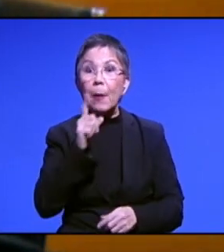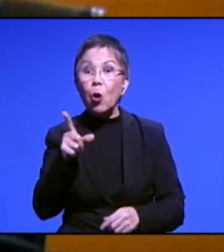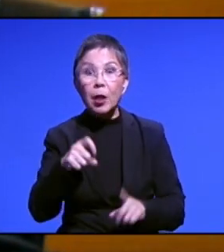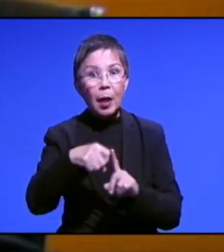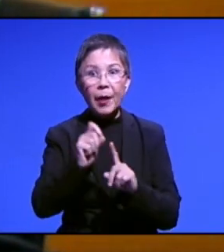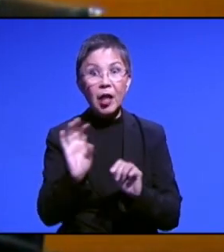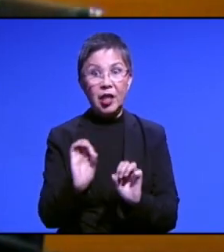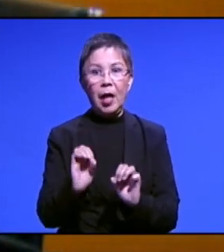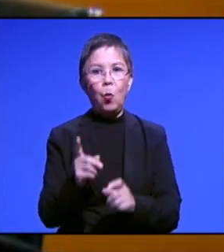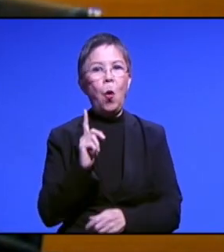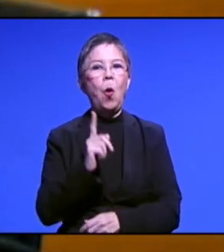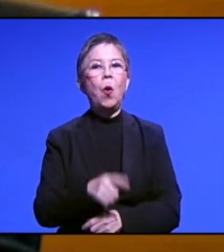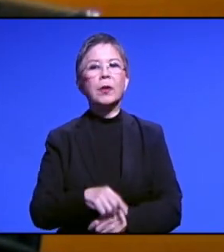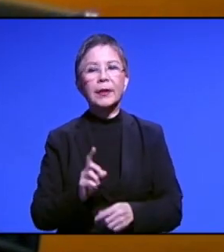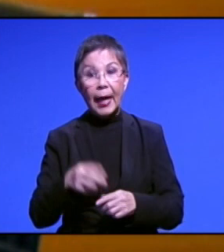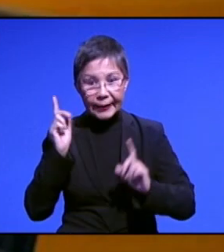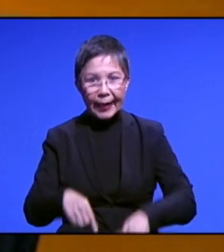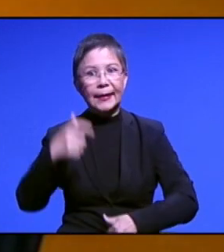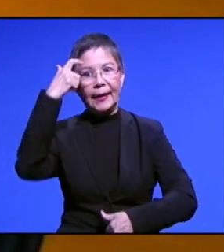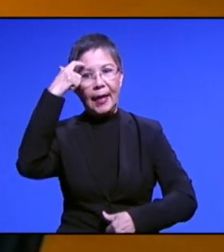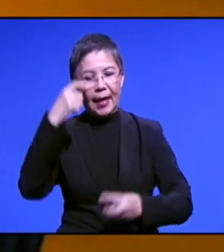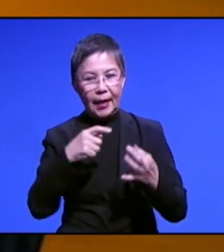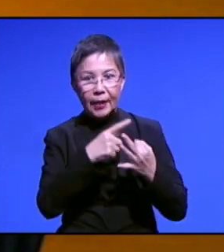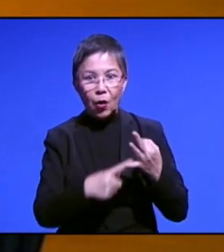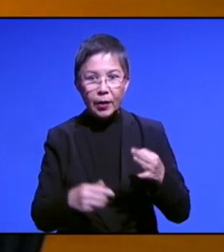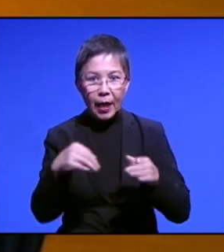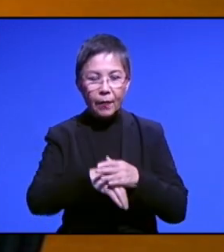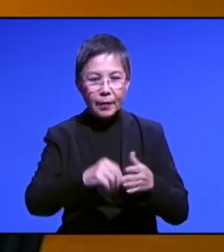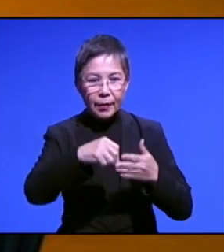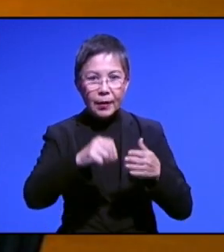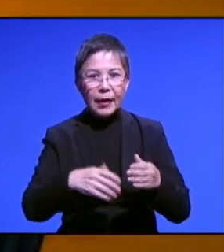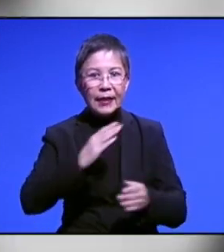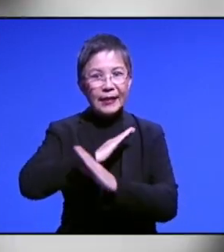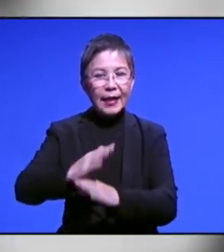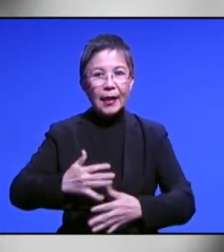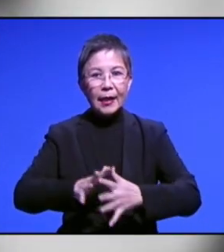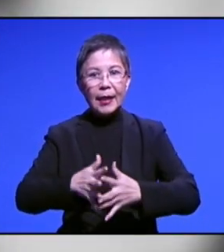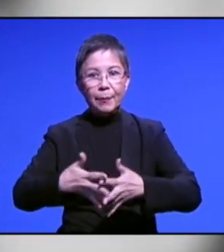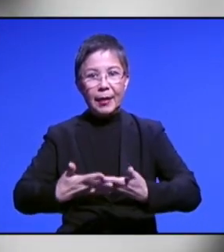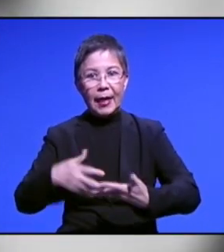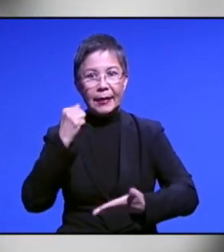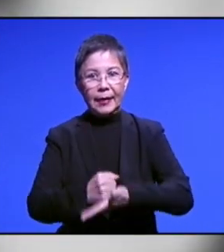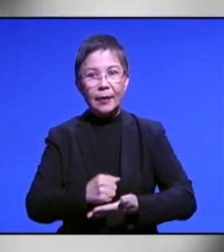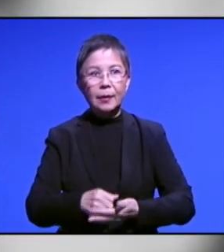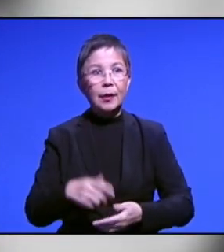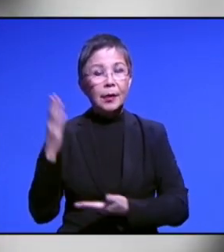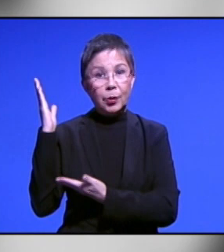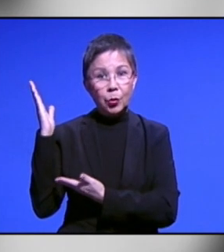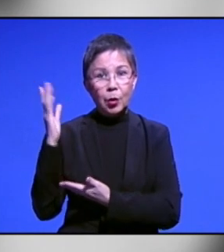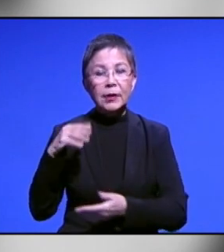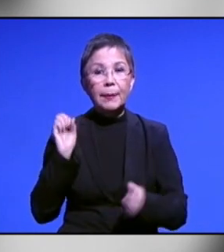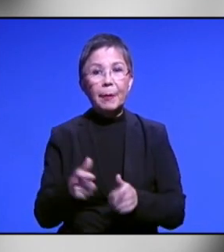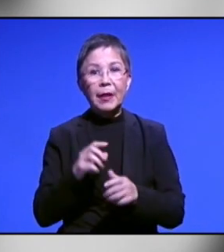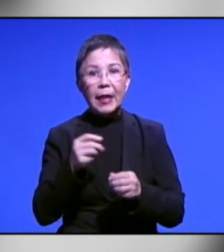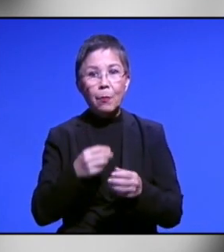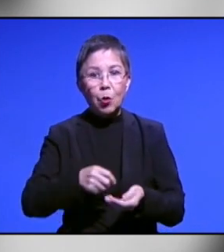KPK. Kini selain menjadi tersangka, ketiganya juga masuk dalam daftar cekal imigrasi. Semasa menjabat, Nur Hadi sempat membuat heboh